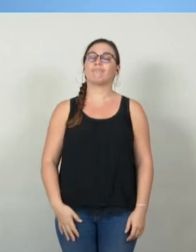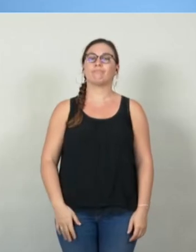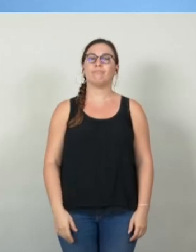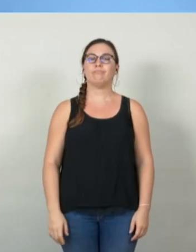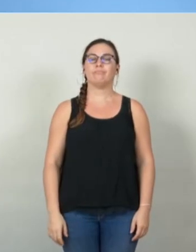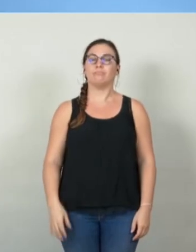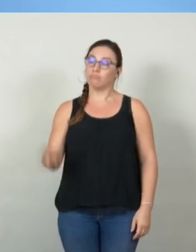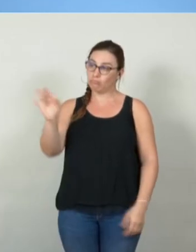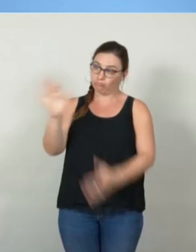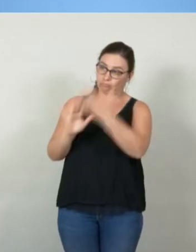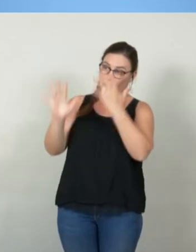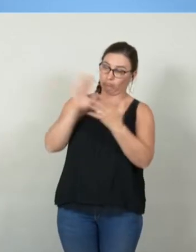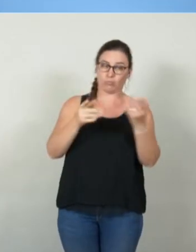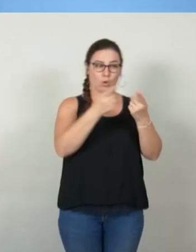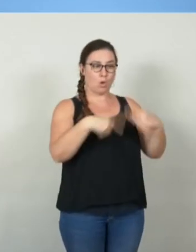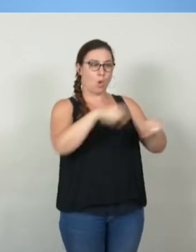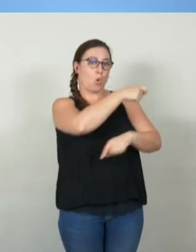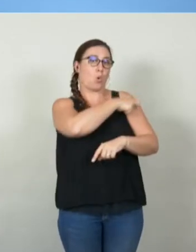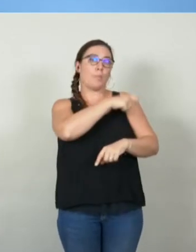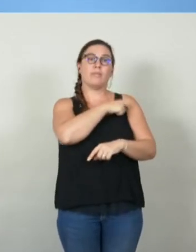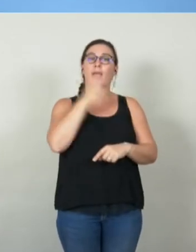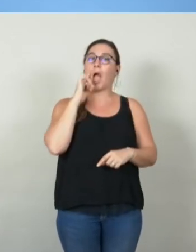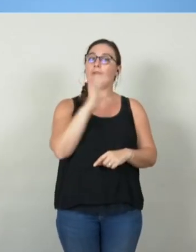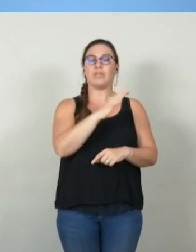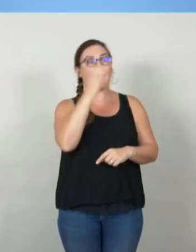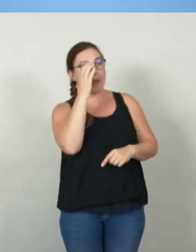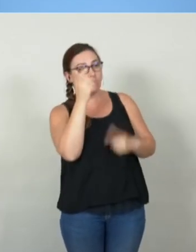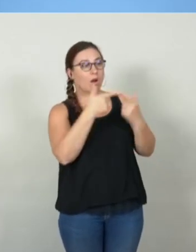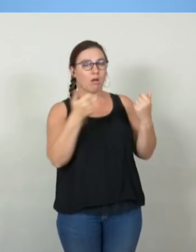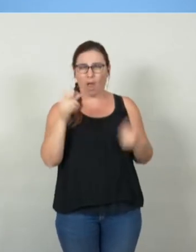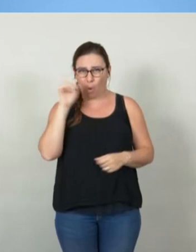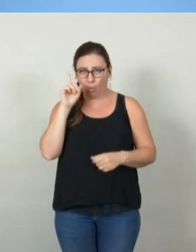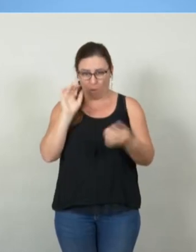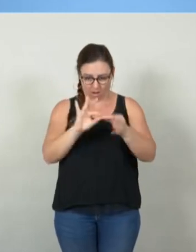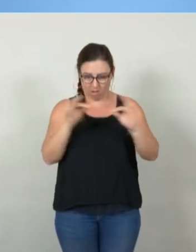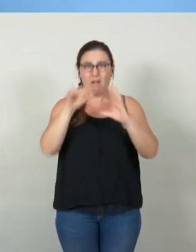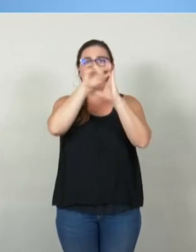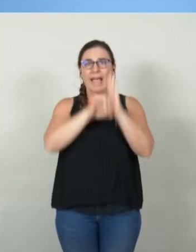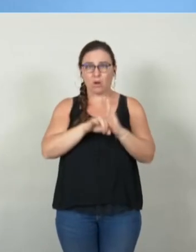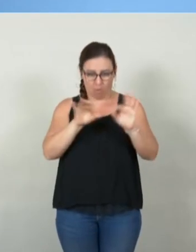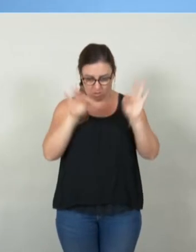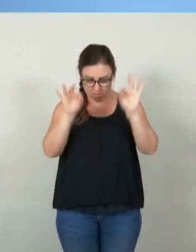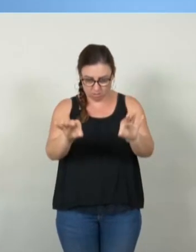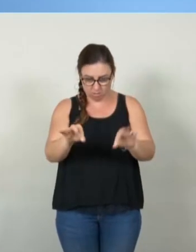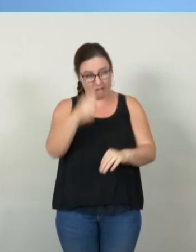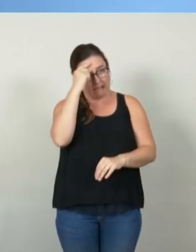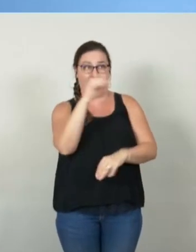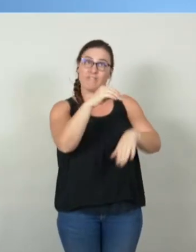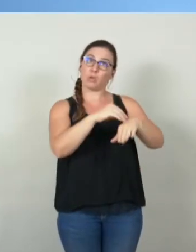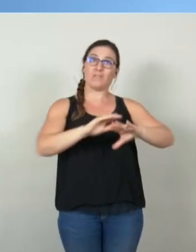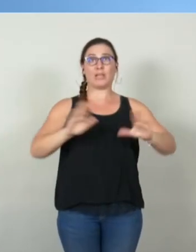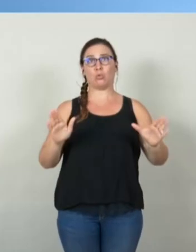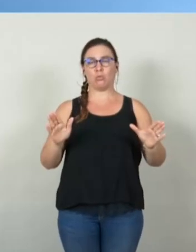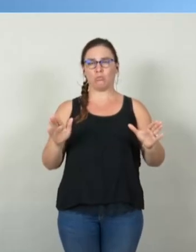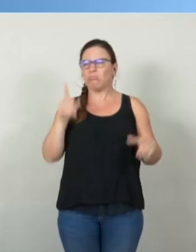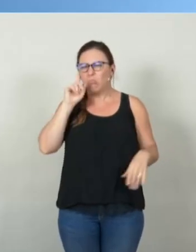effectivement le comité d'avis est entendu etc pourquoi mettre dans le règlement que il n'a qu'un avis consultatif et